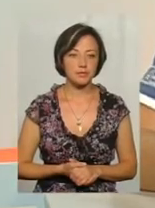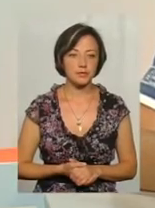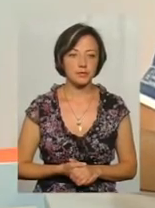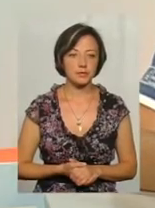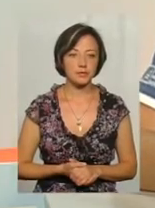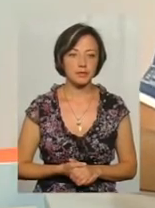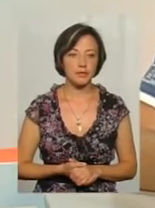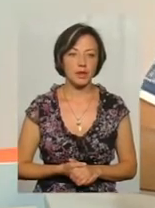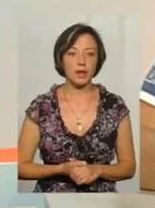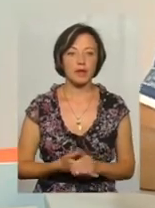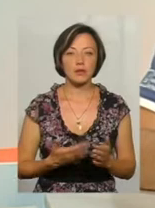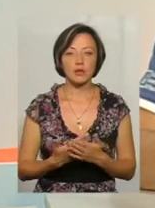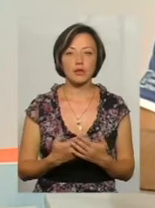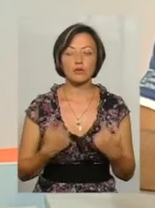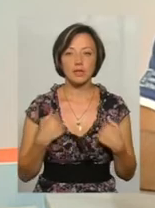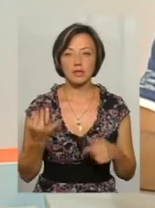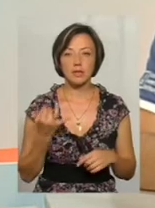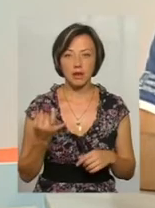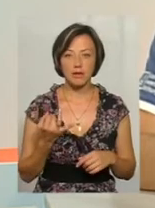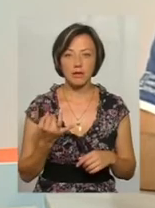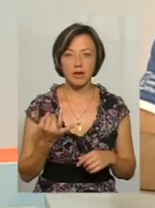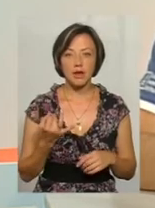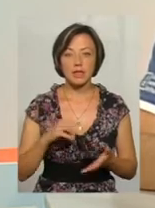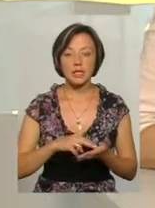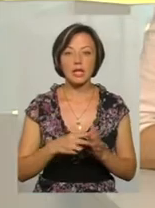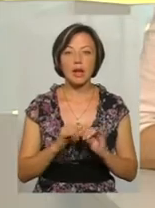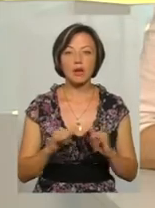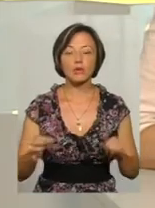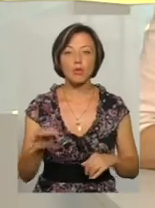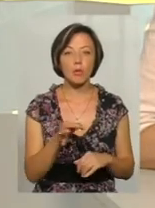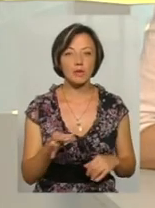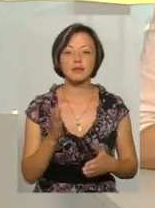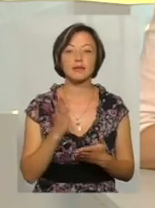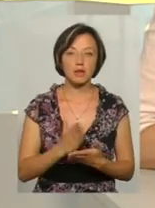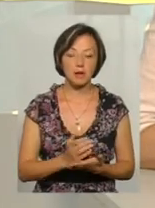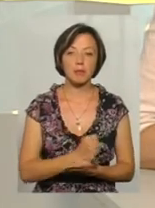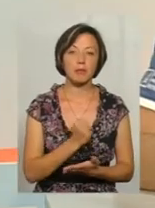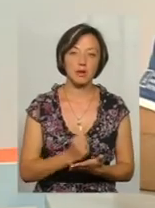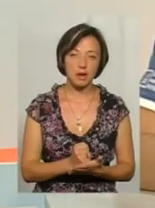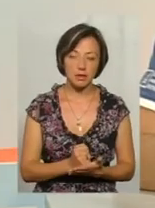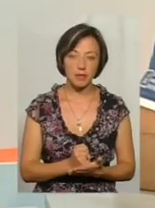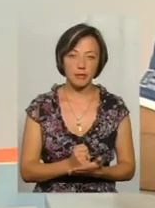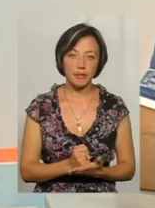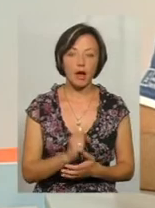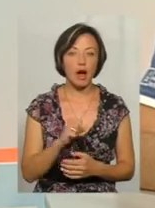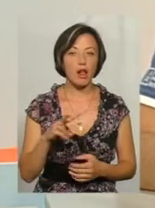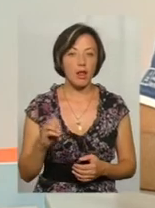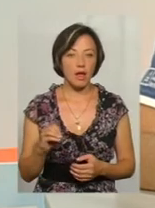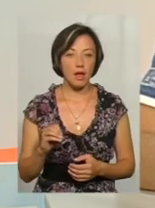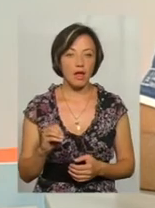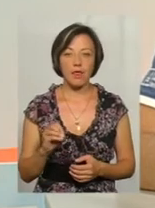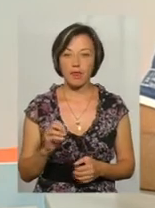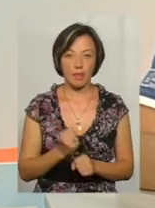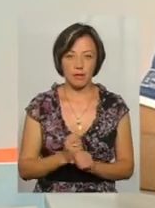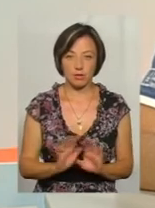наприклад, що мені цікаво? Мені цікава стратегія розвитку області. Вона є прийнята, але вона не